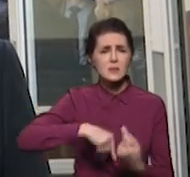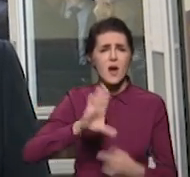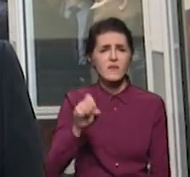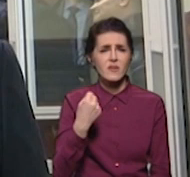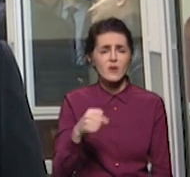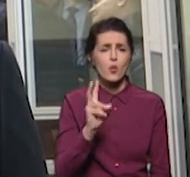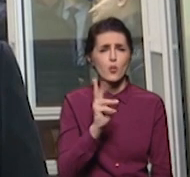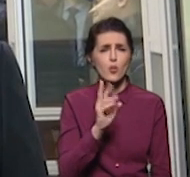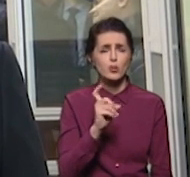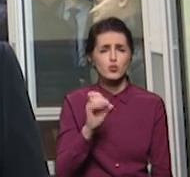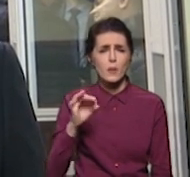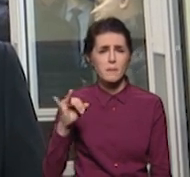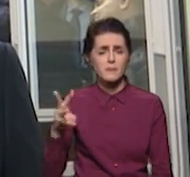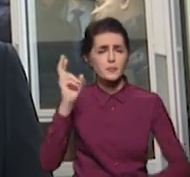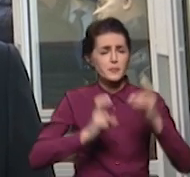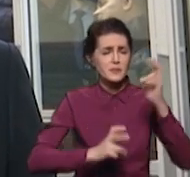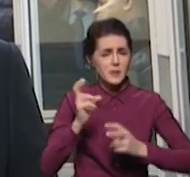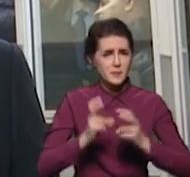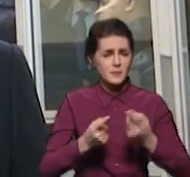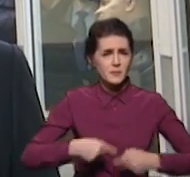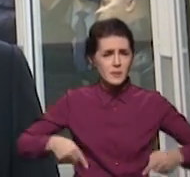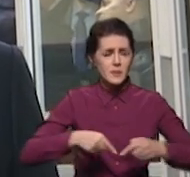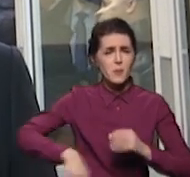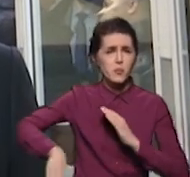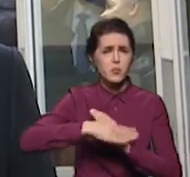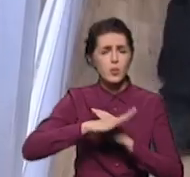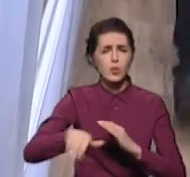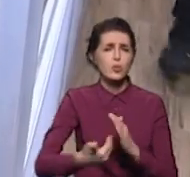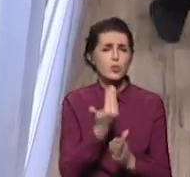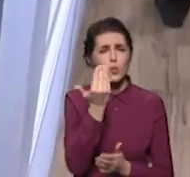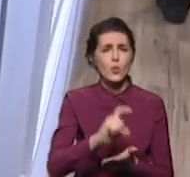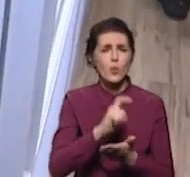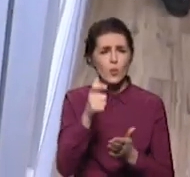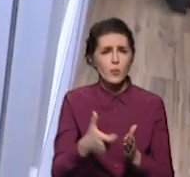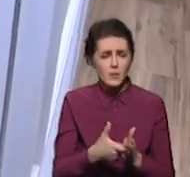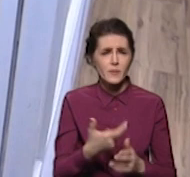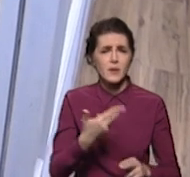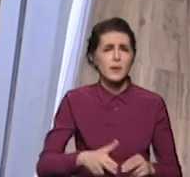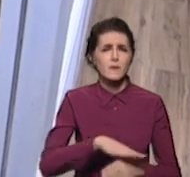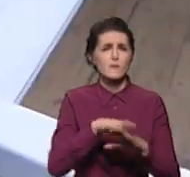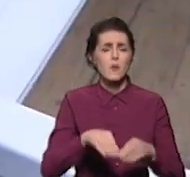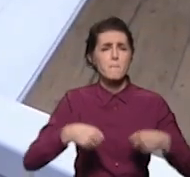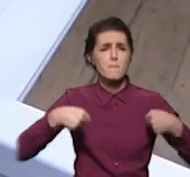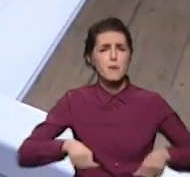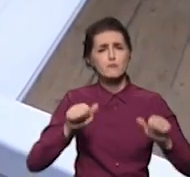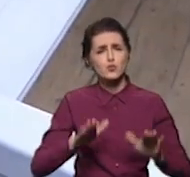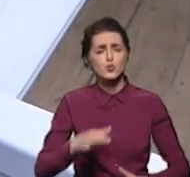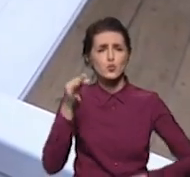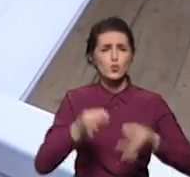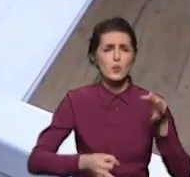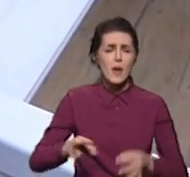Авдіївського коксохімічного комбінату, які допомогли з відновленням приміщення. Вища рада правосуддя, Державна судова